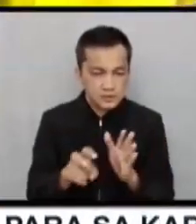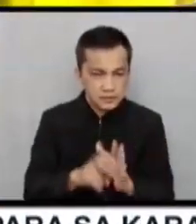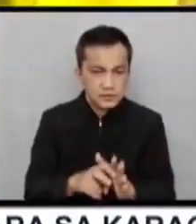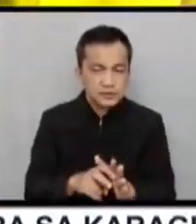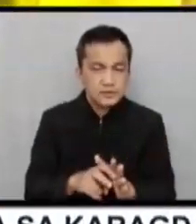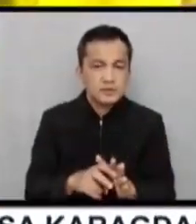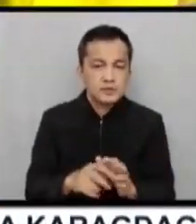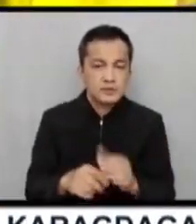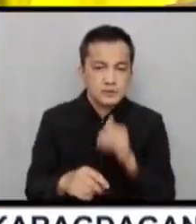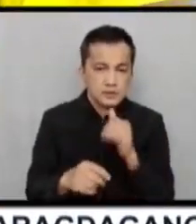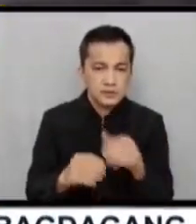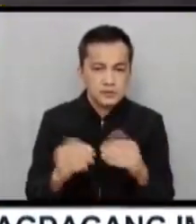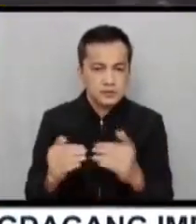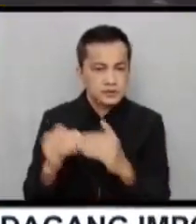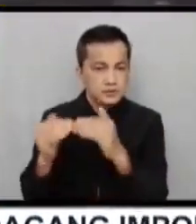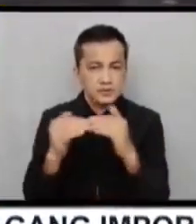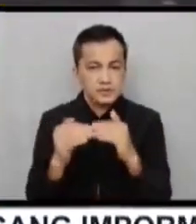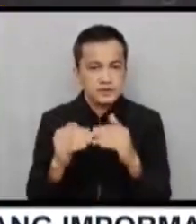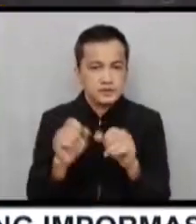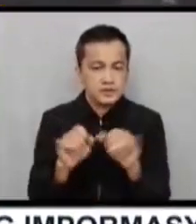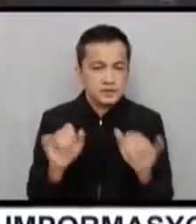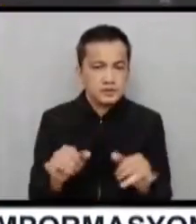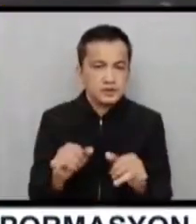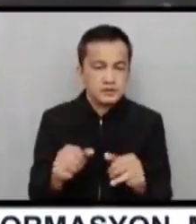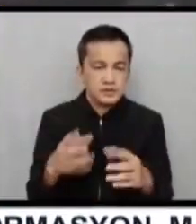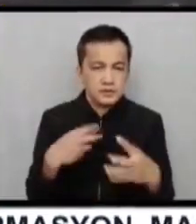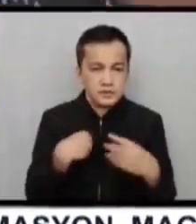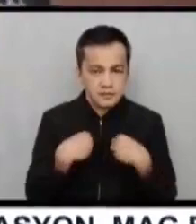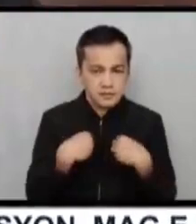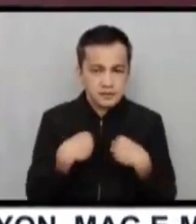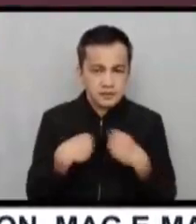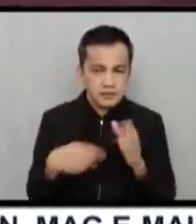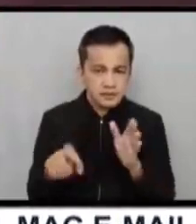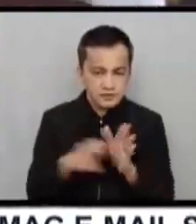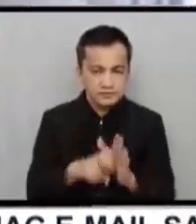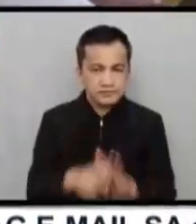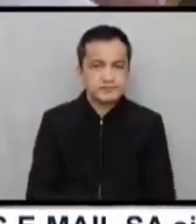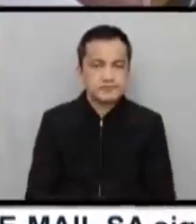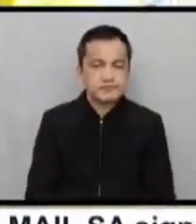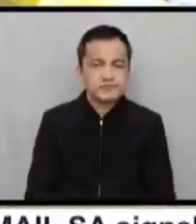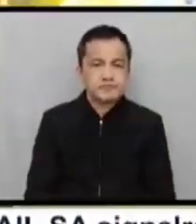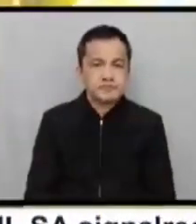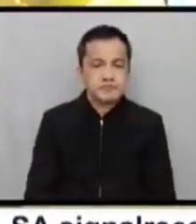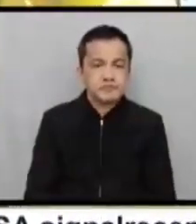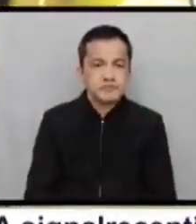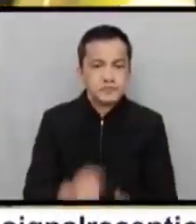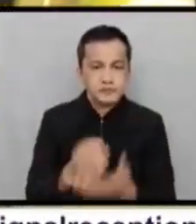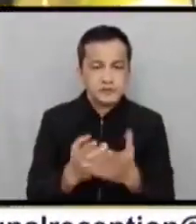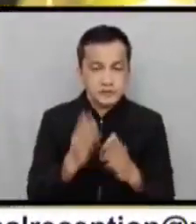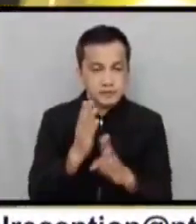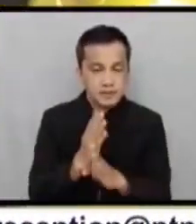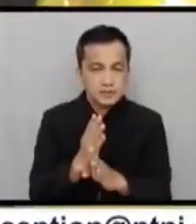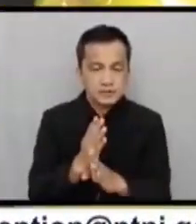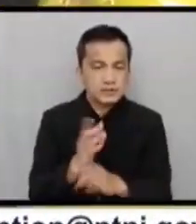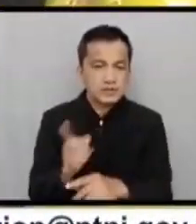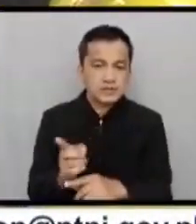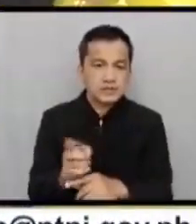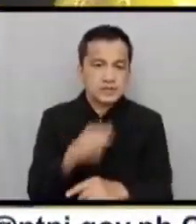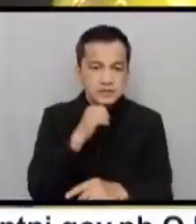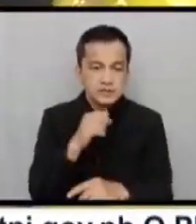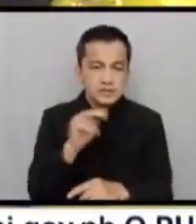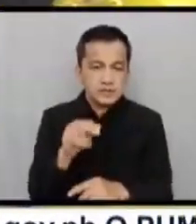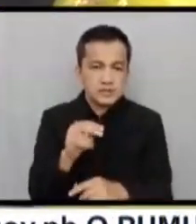rin pare-pareho ang kanilang sistema sa pagtanggap ng mga pasahero. May ilang bus lines na hindi kailangan ng advance